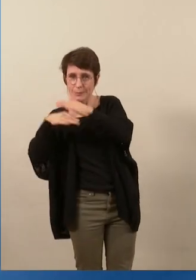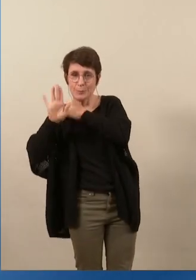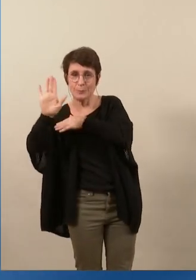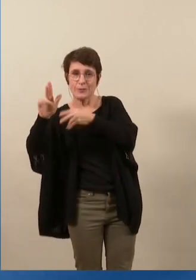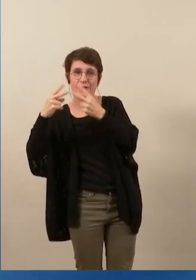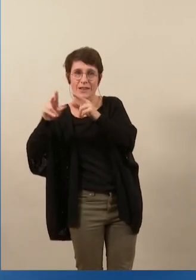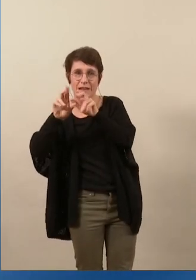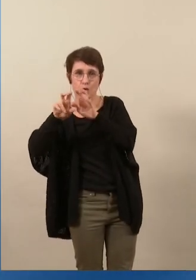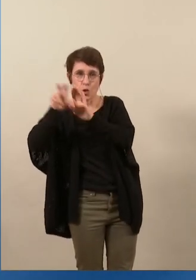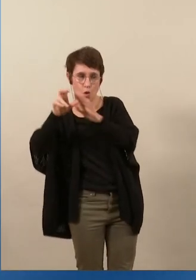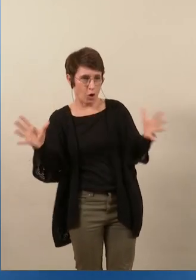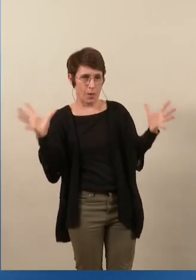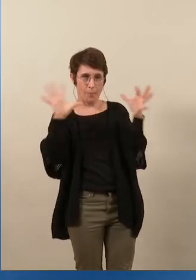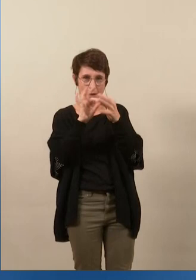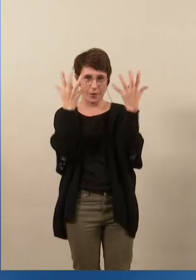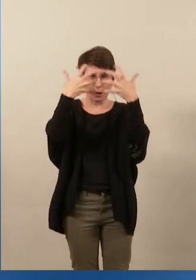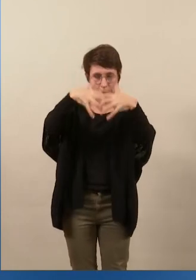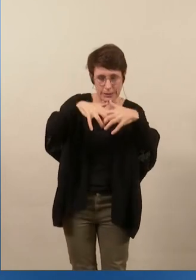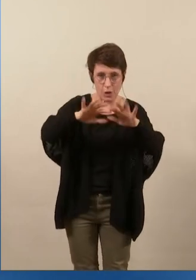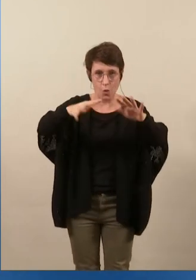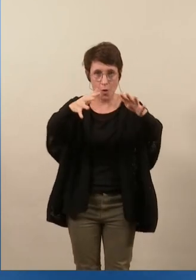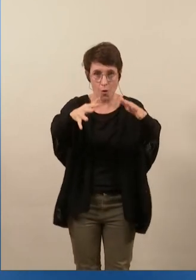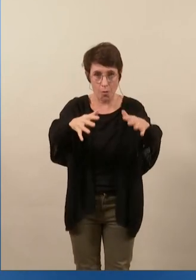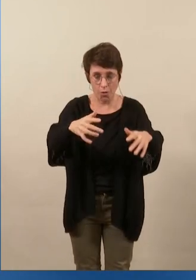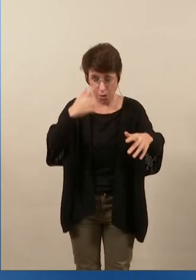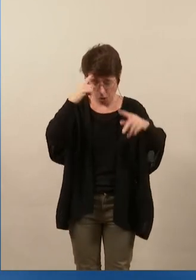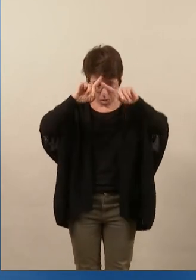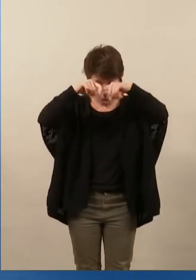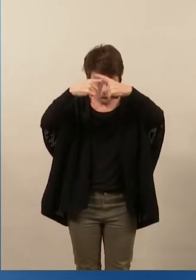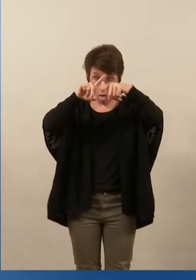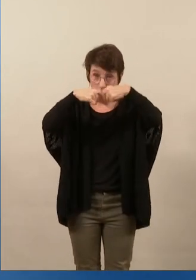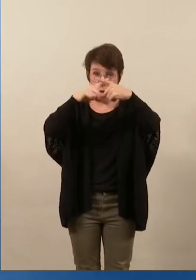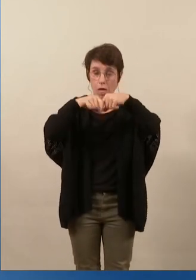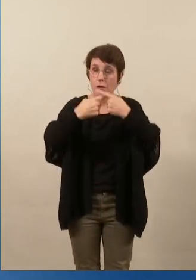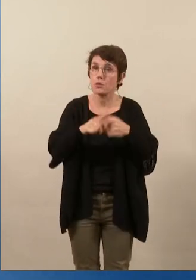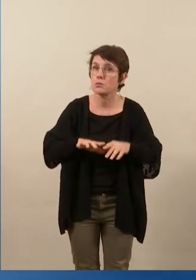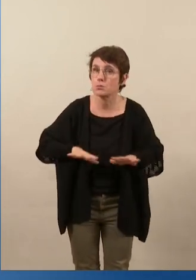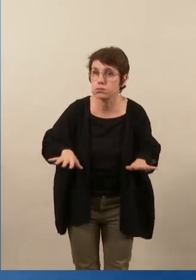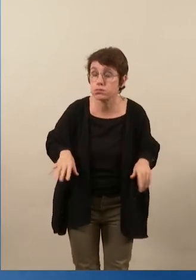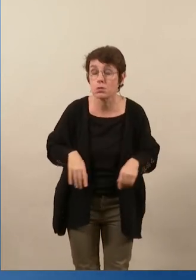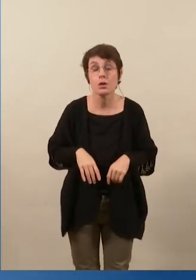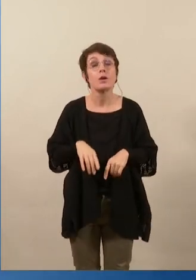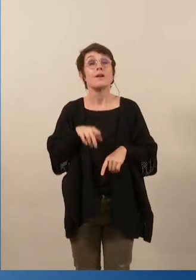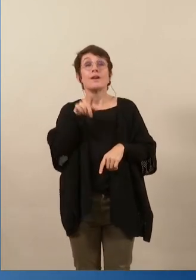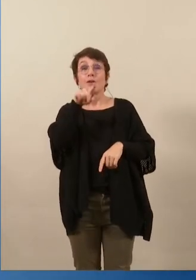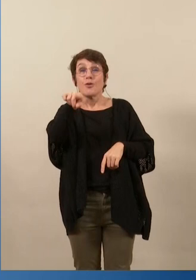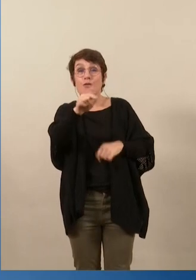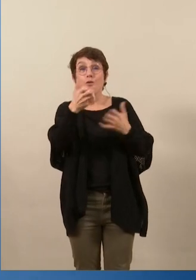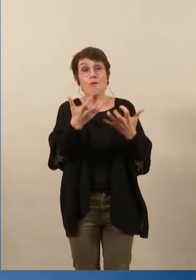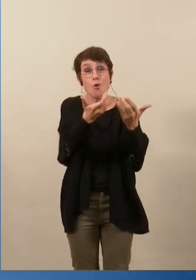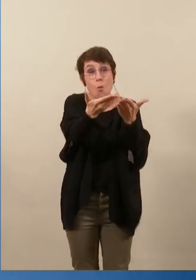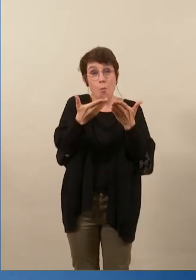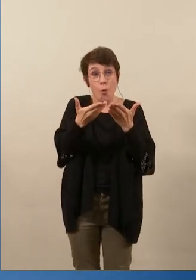Grenoble ça fait mal au cerveau on découvre que vous allez proposer aux habitants de construire un donut